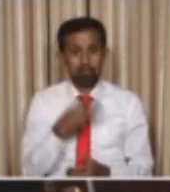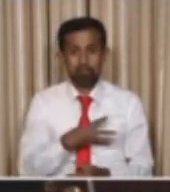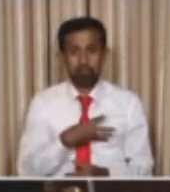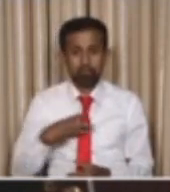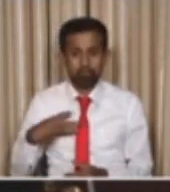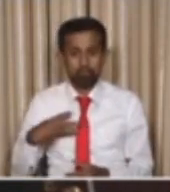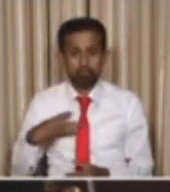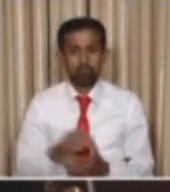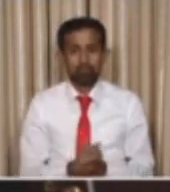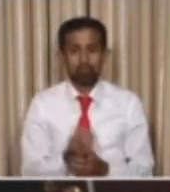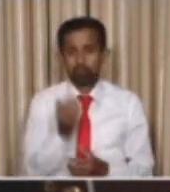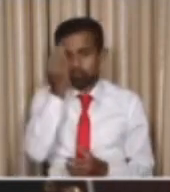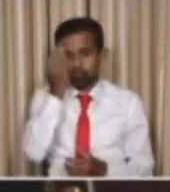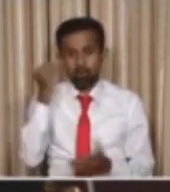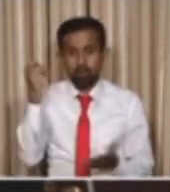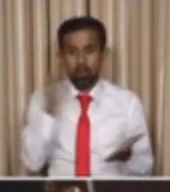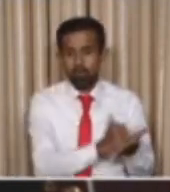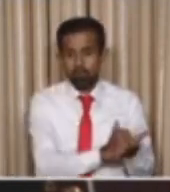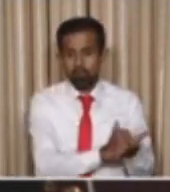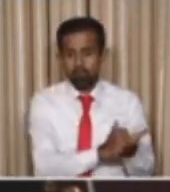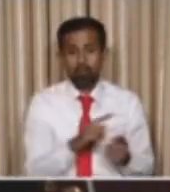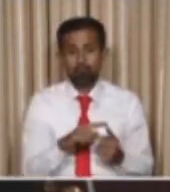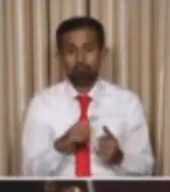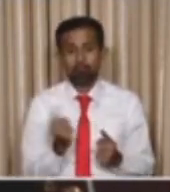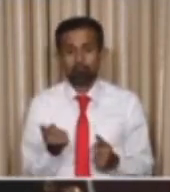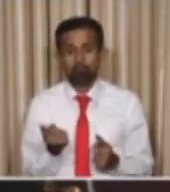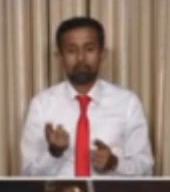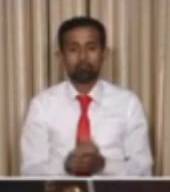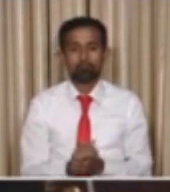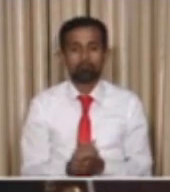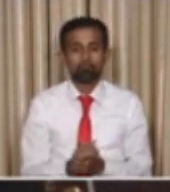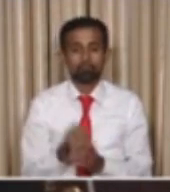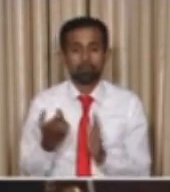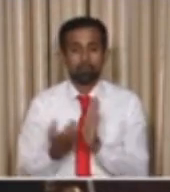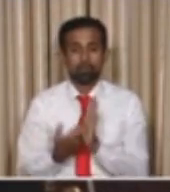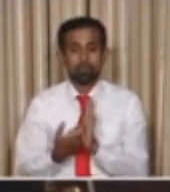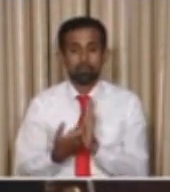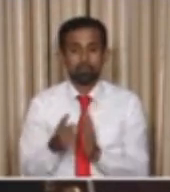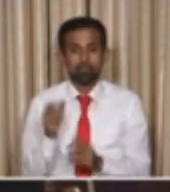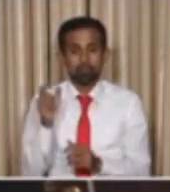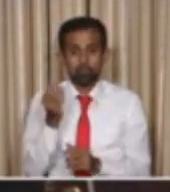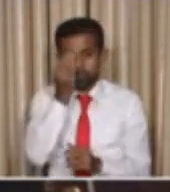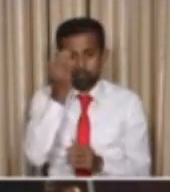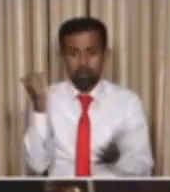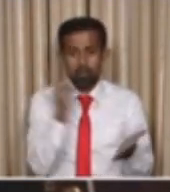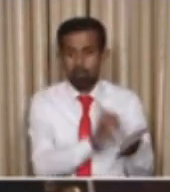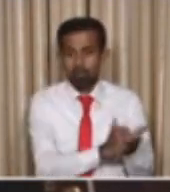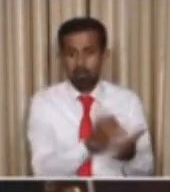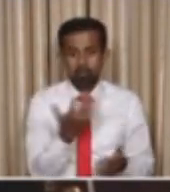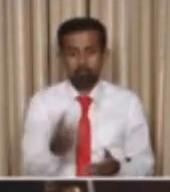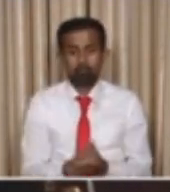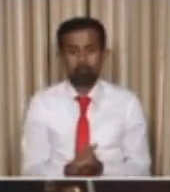බයිඩන් ඊශ්‍රායලයට එනවා. අනිත් පැත්තෙන් රිෂි සුනක් ඊශ්‍රායලයට